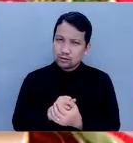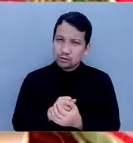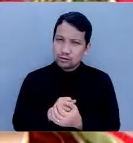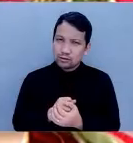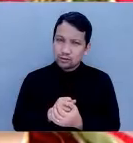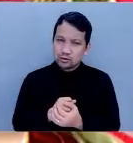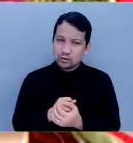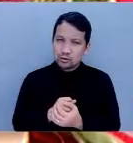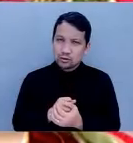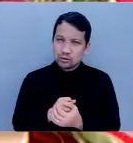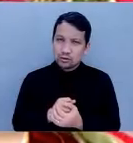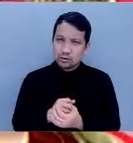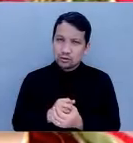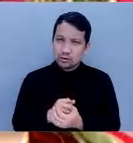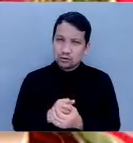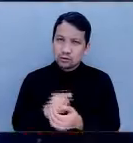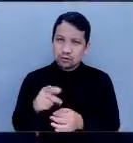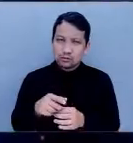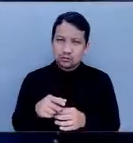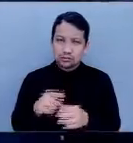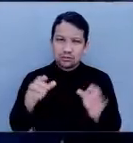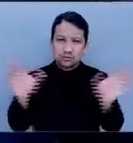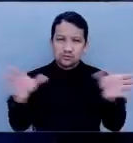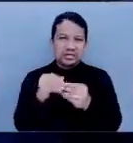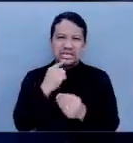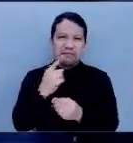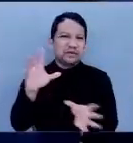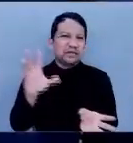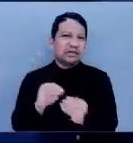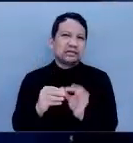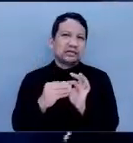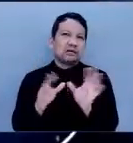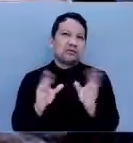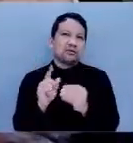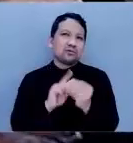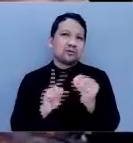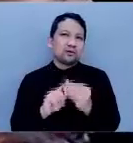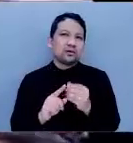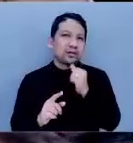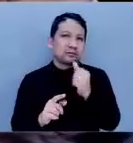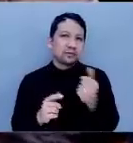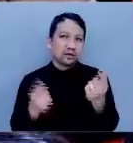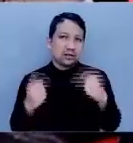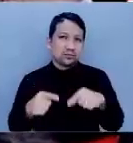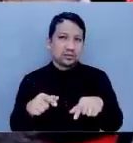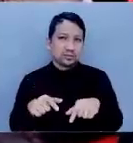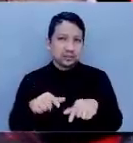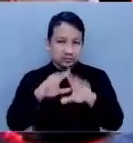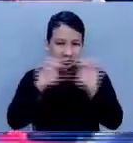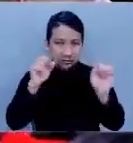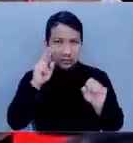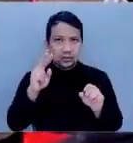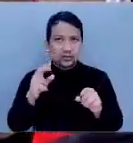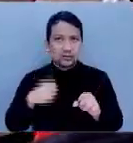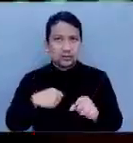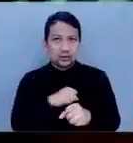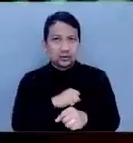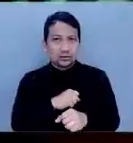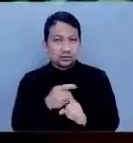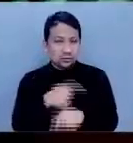friendly and peaceful consultations. Hindi dumalo sa event si Pangulong Marcos, pero present dito ang ilang opisyal ng